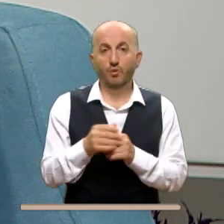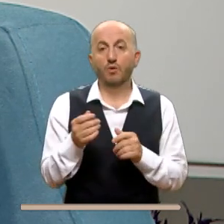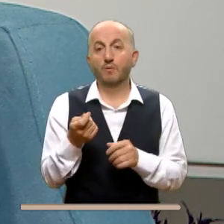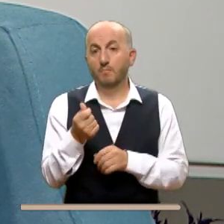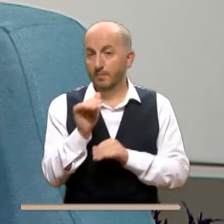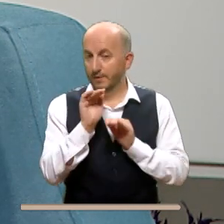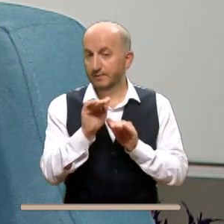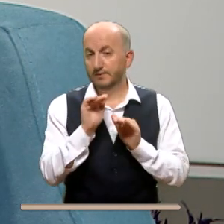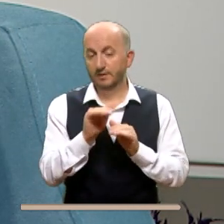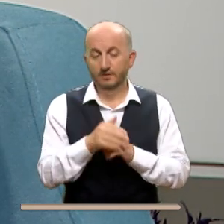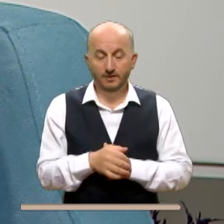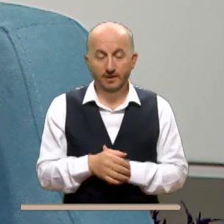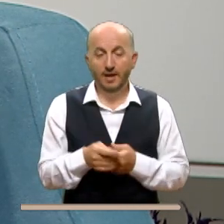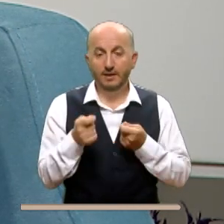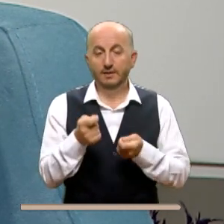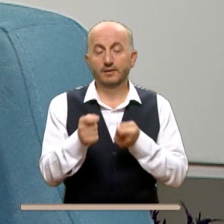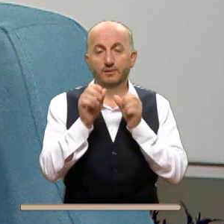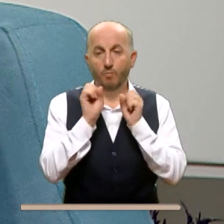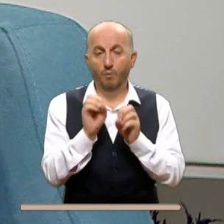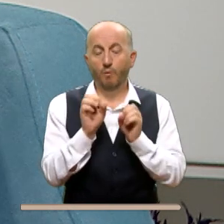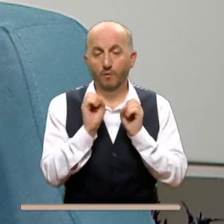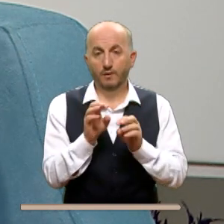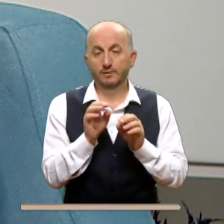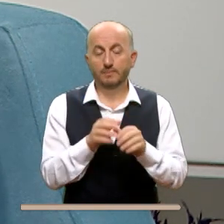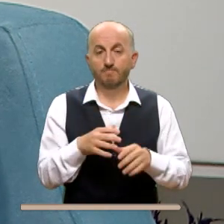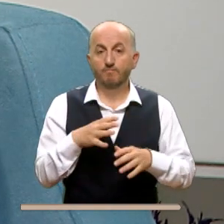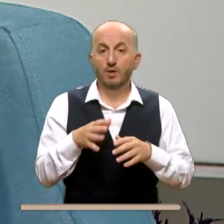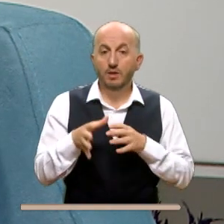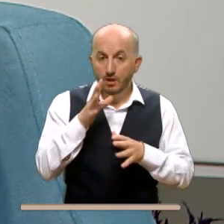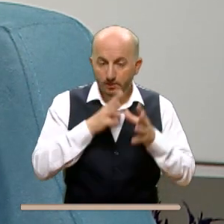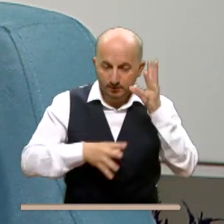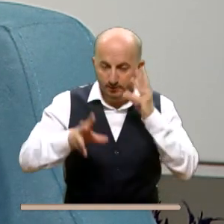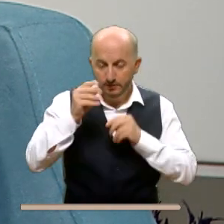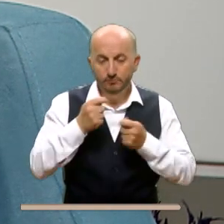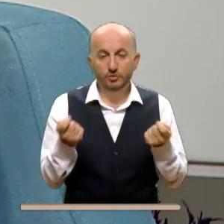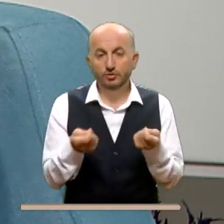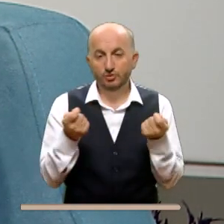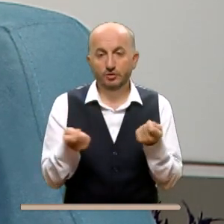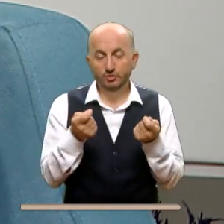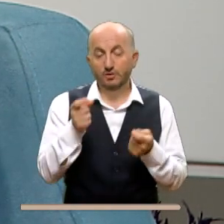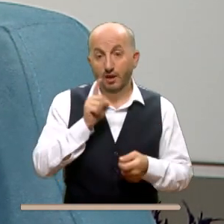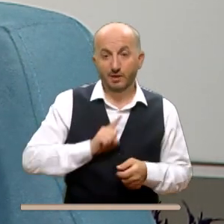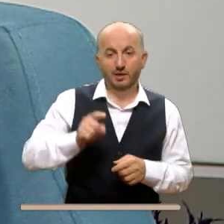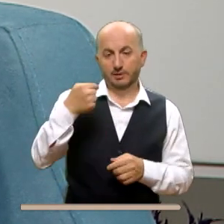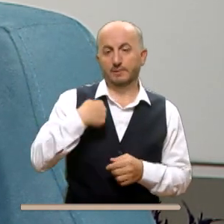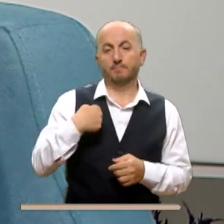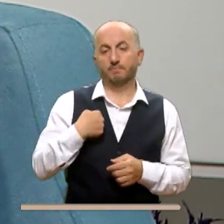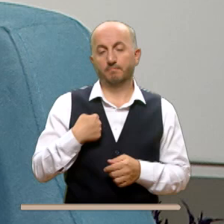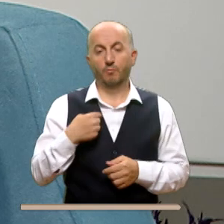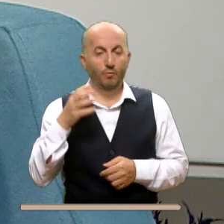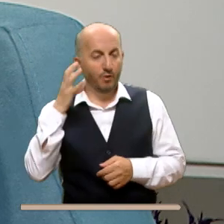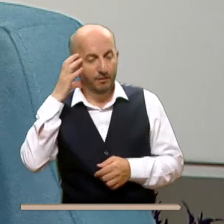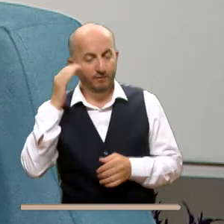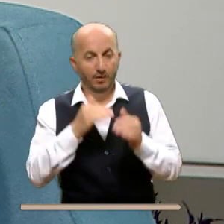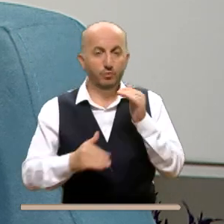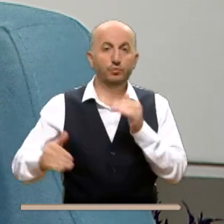burslarıyla eğitim, öğretim ve ilmi çalışmalarını sürdürmüş bir adayım doğrusu. Vakfa bir yüksek lisans öğrencisi